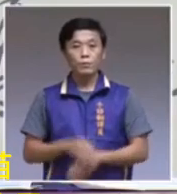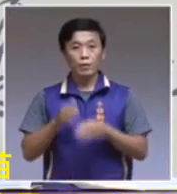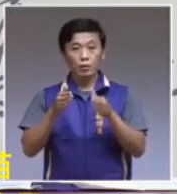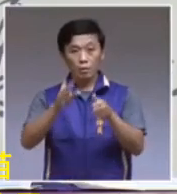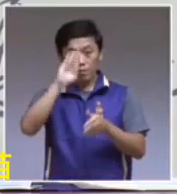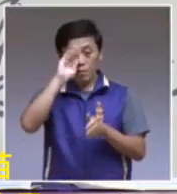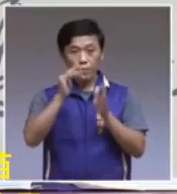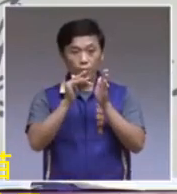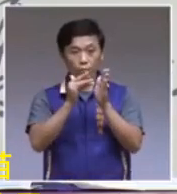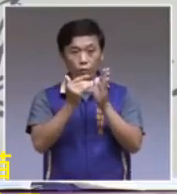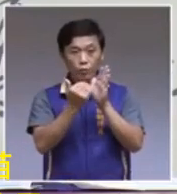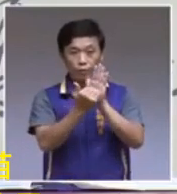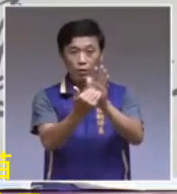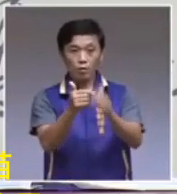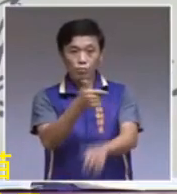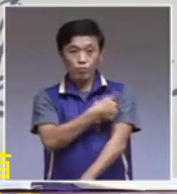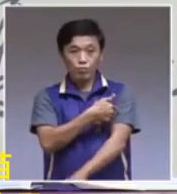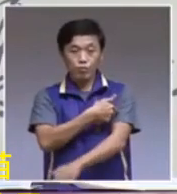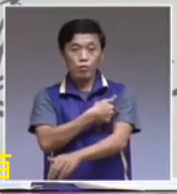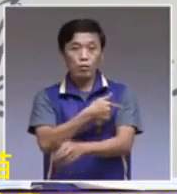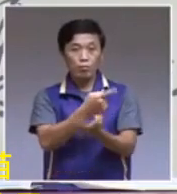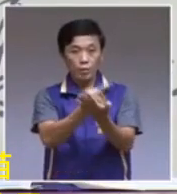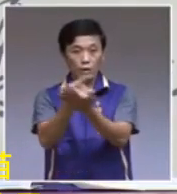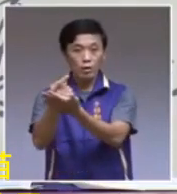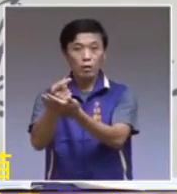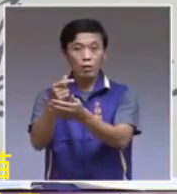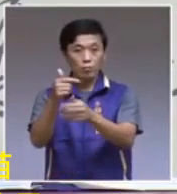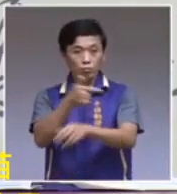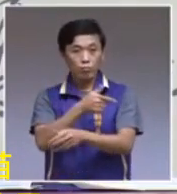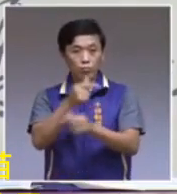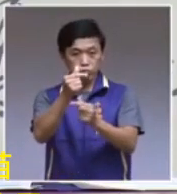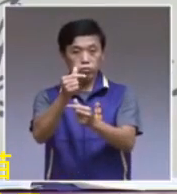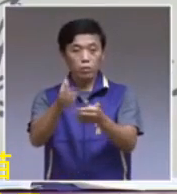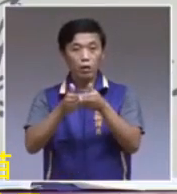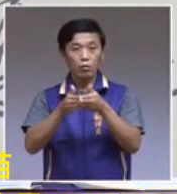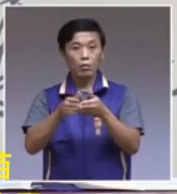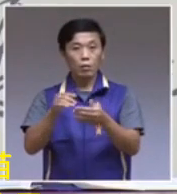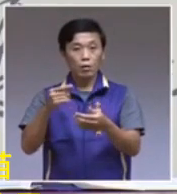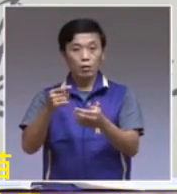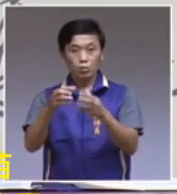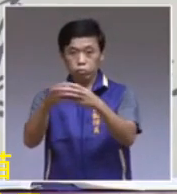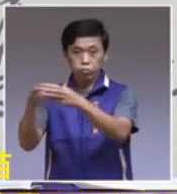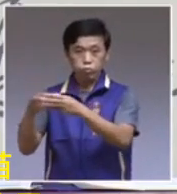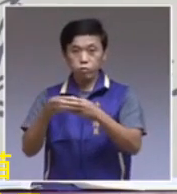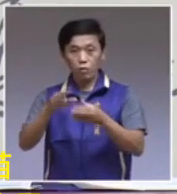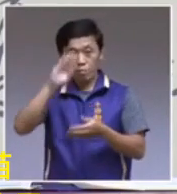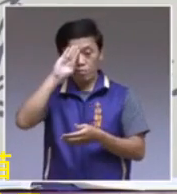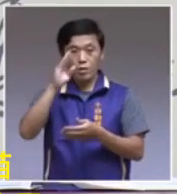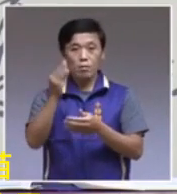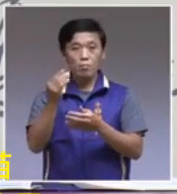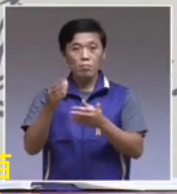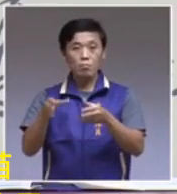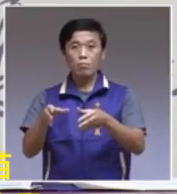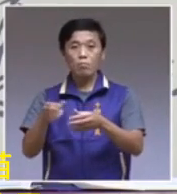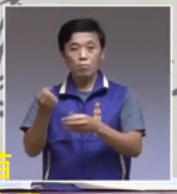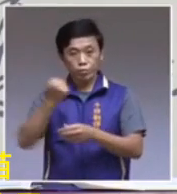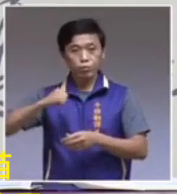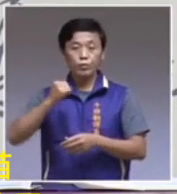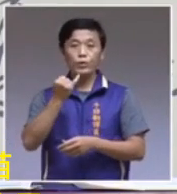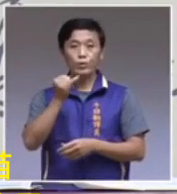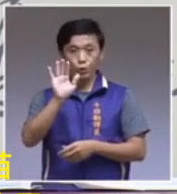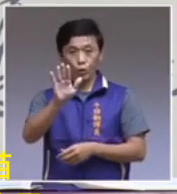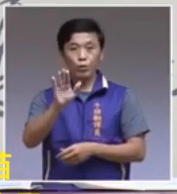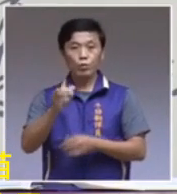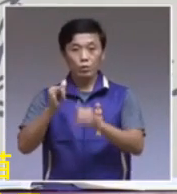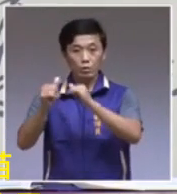打好打满，来建立群体的免疫，那这样我们才能够在整个社区更安全，我们